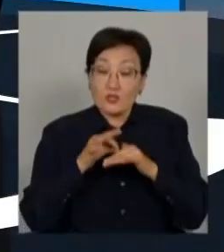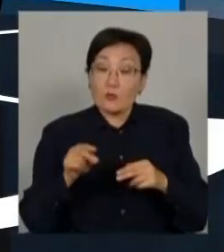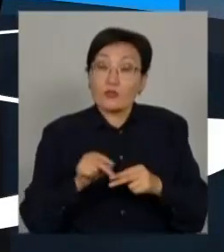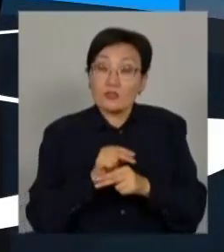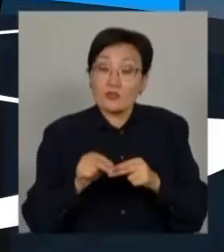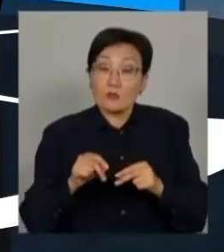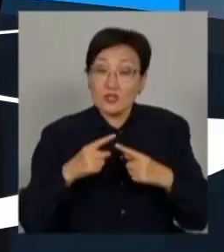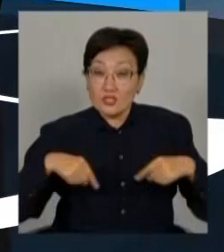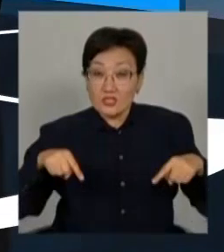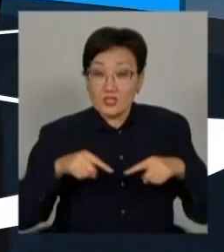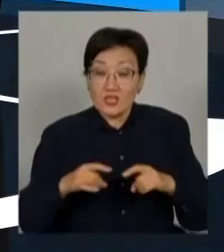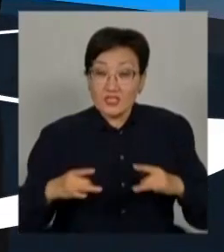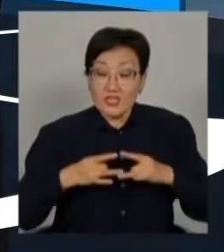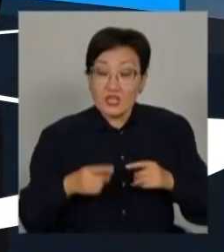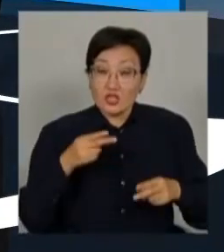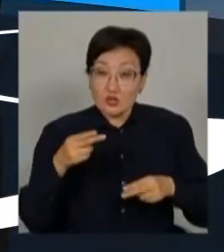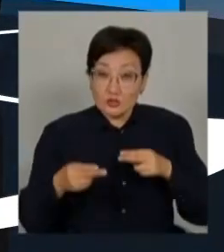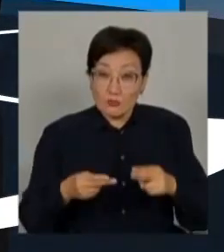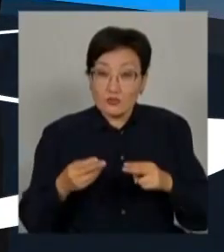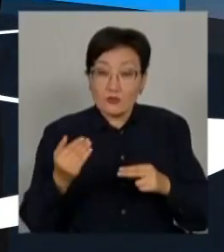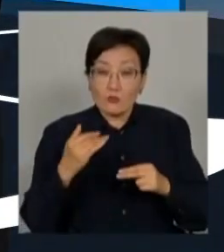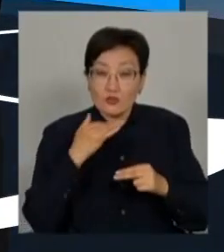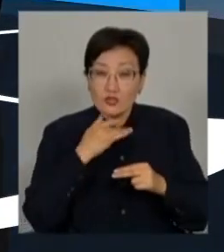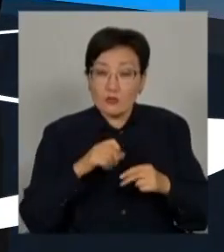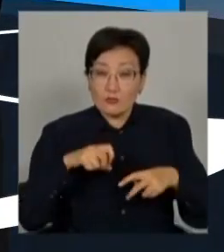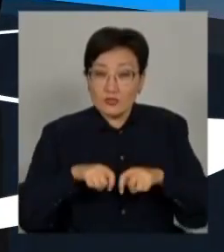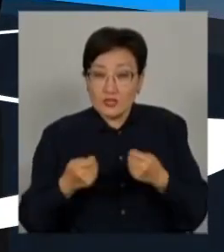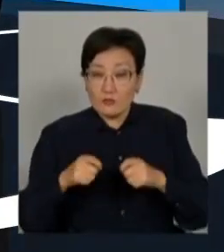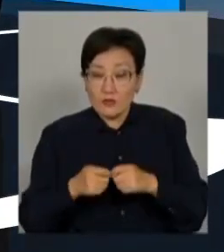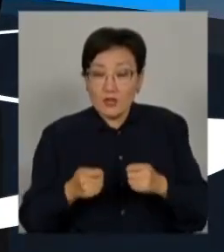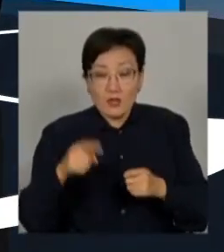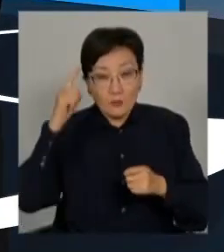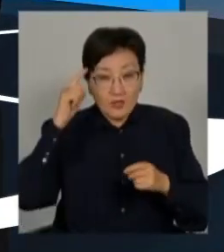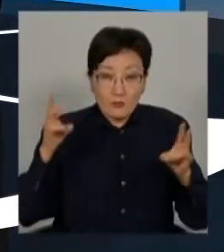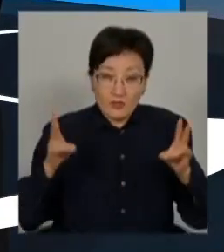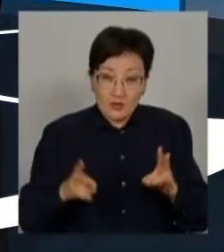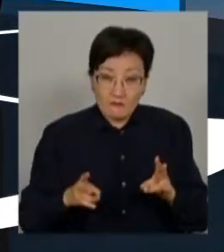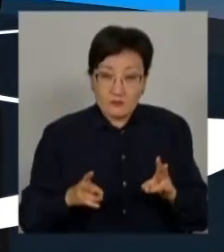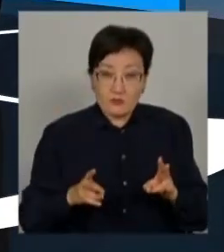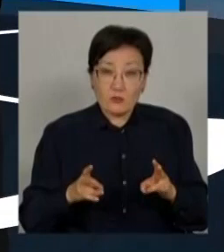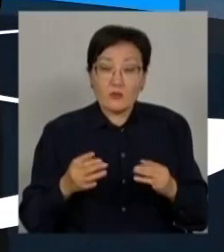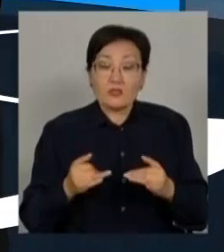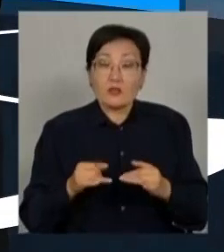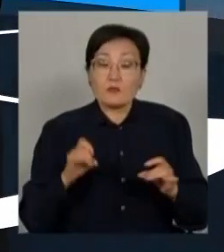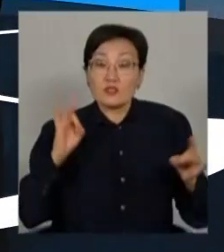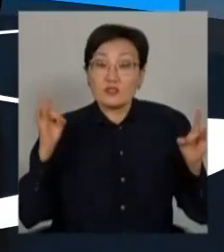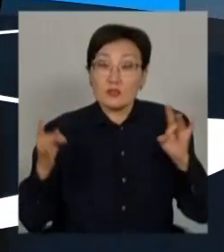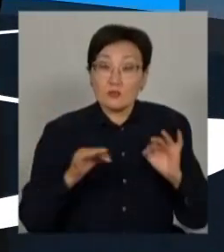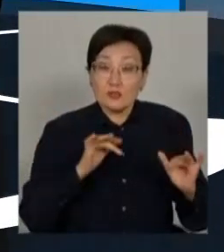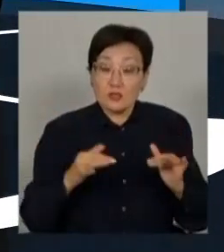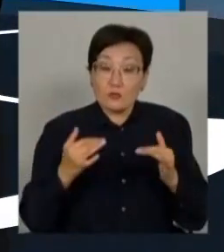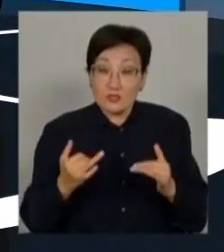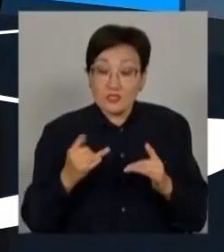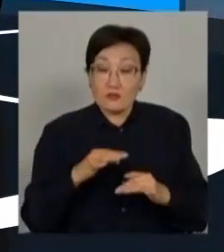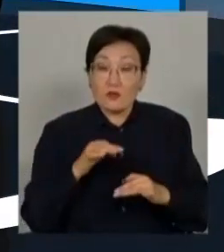лечение выделения нейрохирургии у него Множественные переломы и открытое черепно-мозговой травма на резонансное происшествие